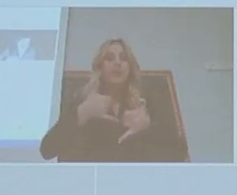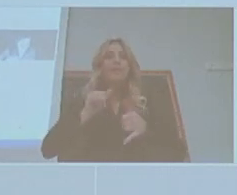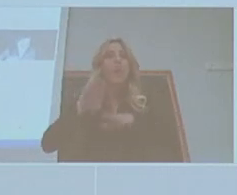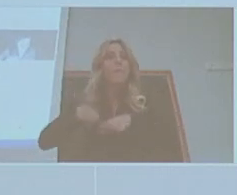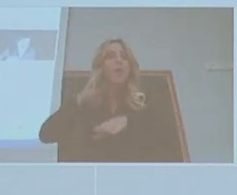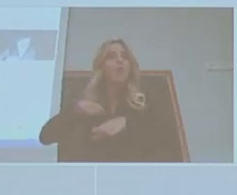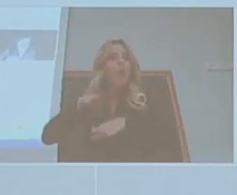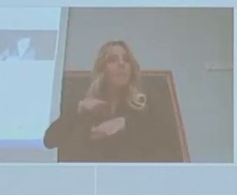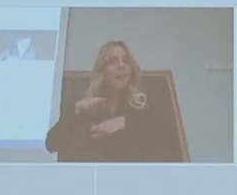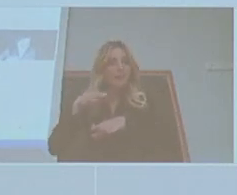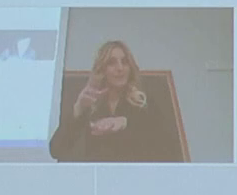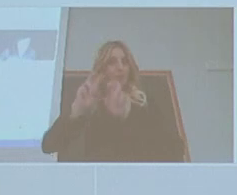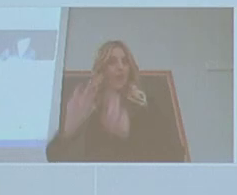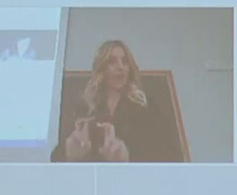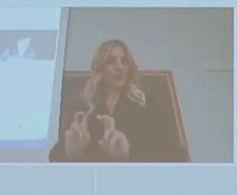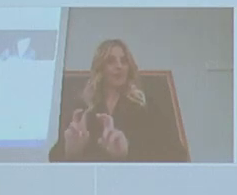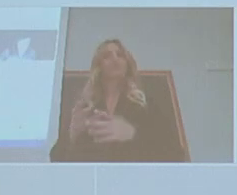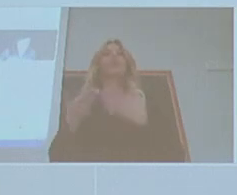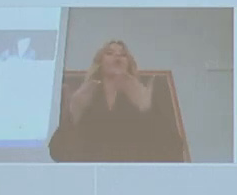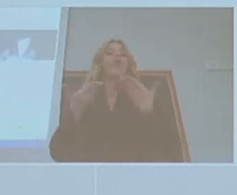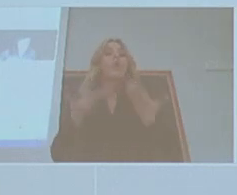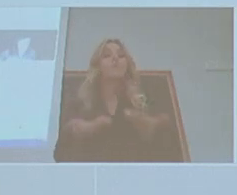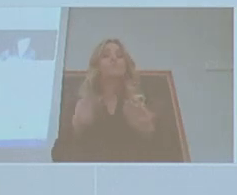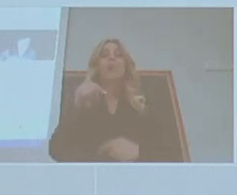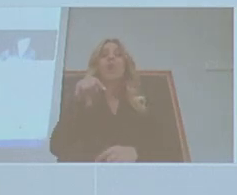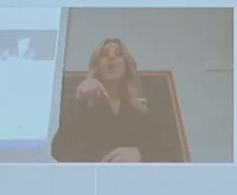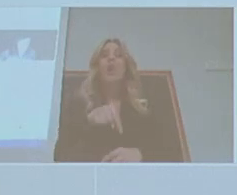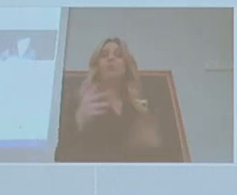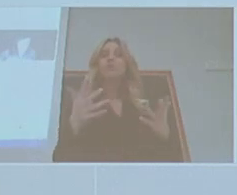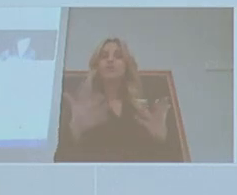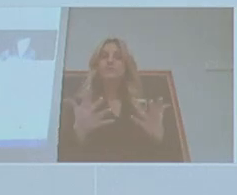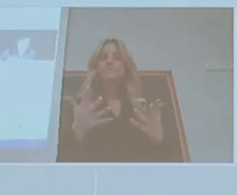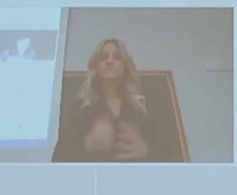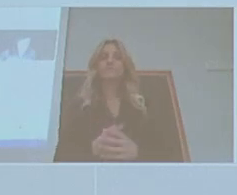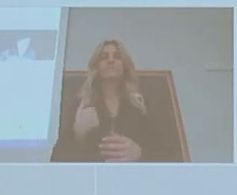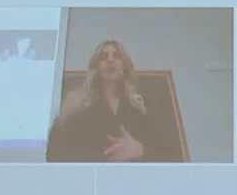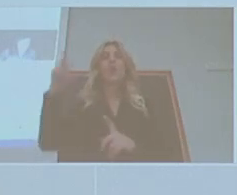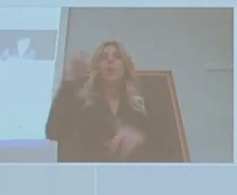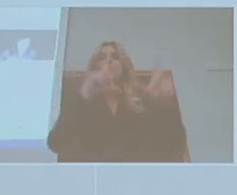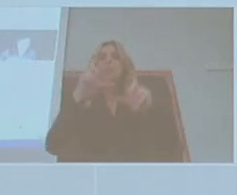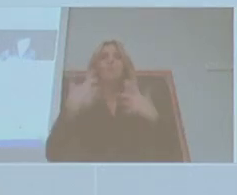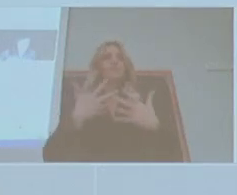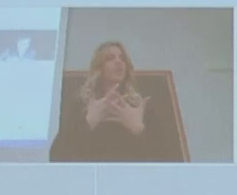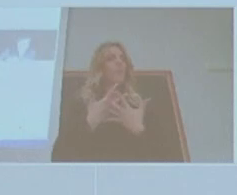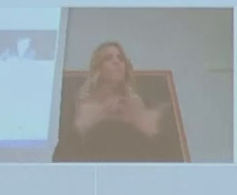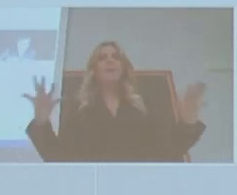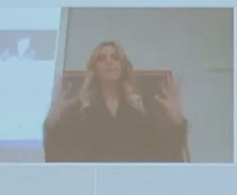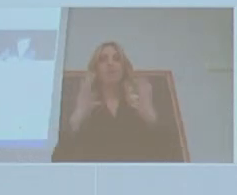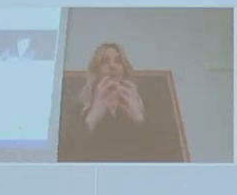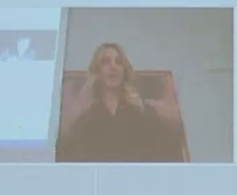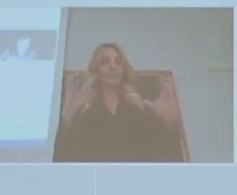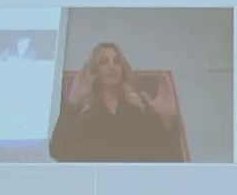monopattini elettrici. Oggi invece la preoccupazione più diffusa fra le imprese